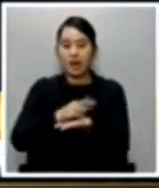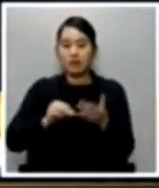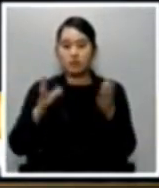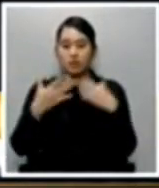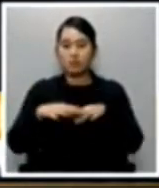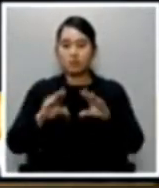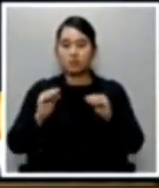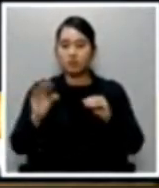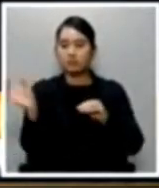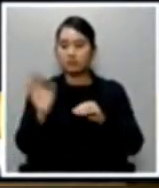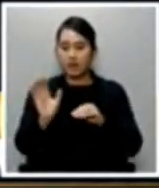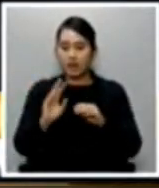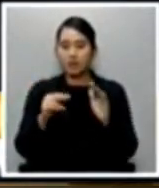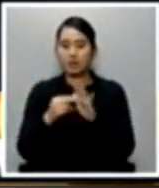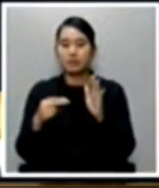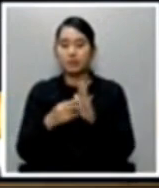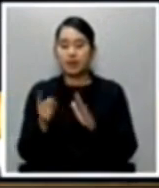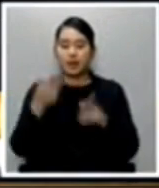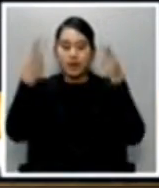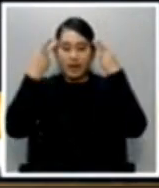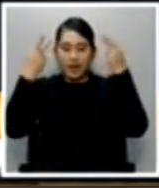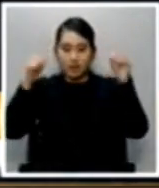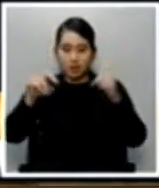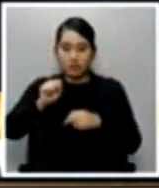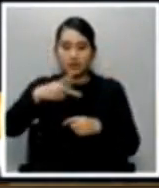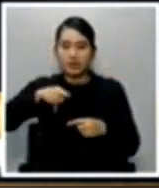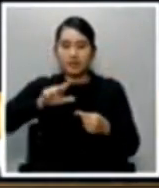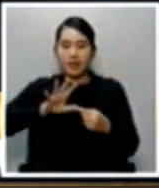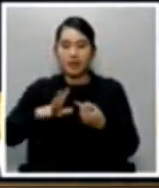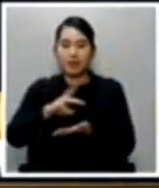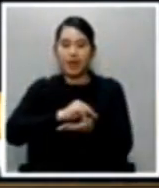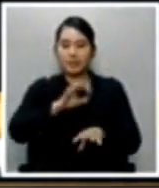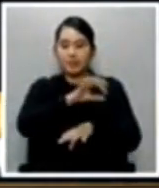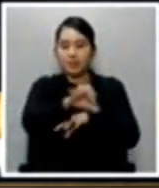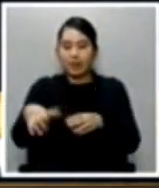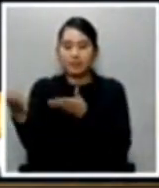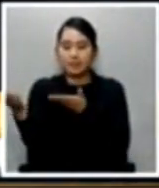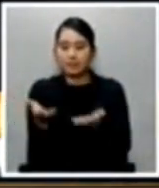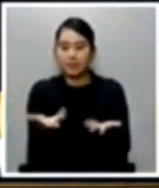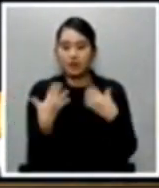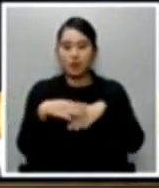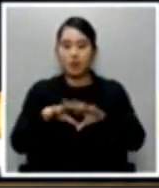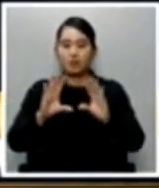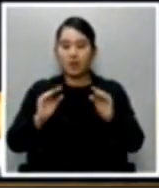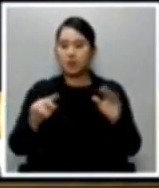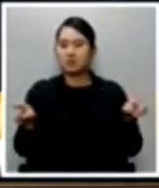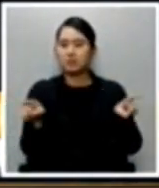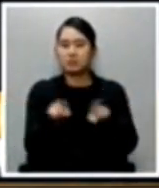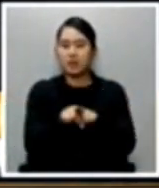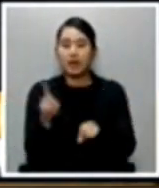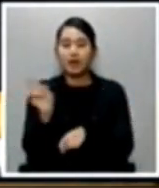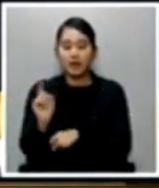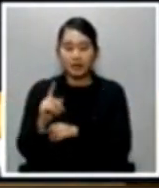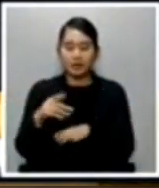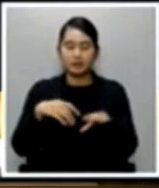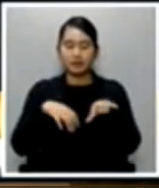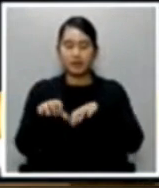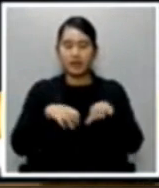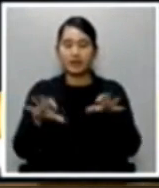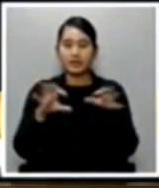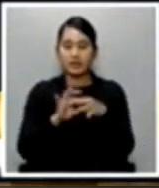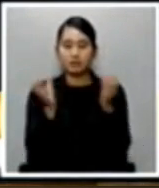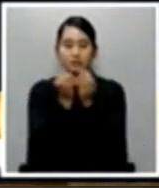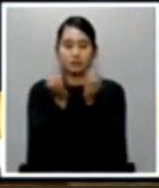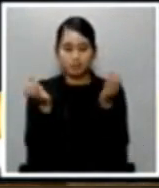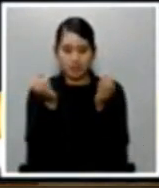ชิญประชุมกับนายกสภาทั่วทั้งประเทศนะครับก็มีประเด็นเดียวกันก็คือเรื่องนอกจากเรื่องของธรรมาภิบ